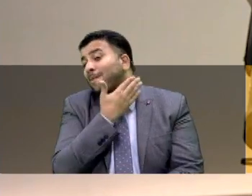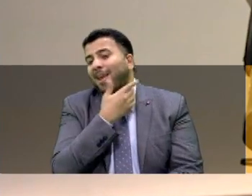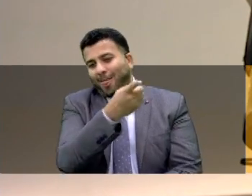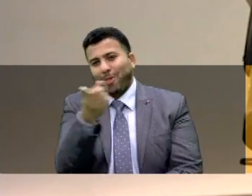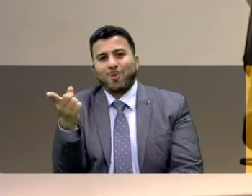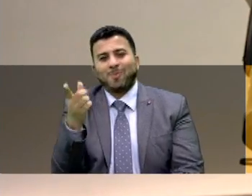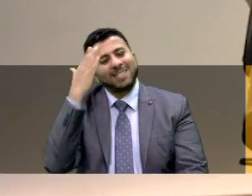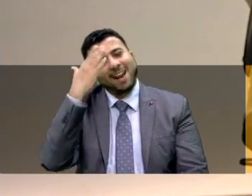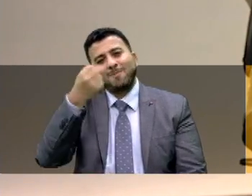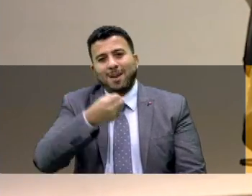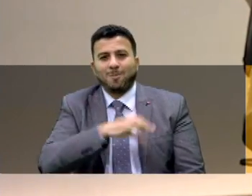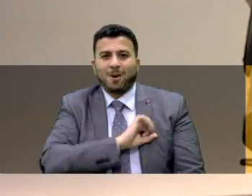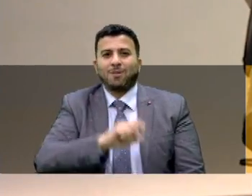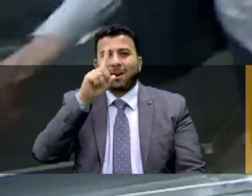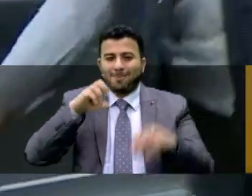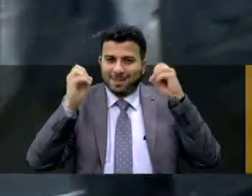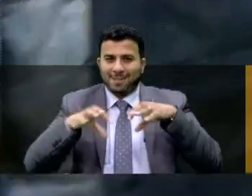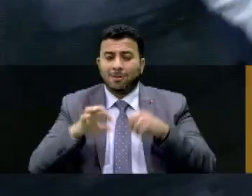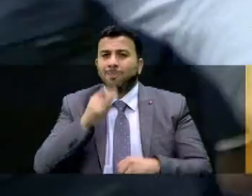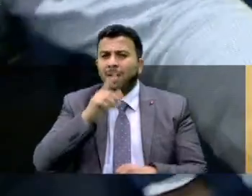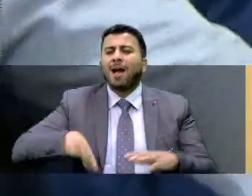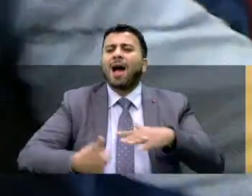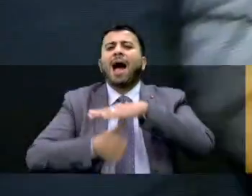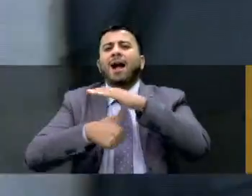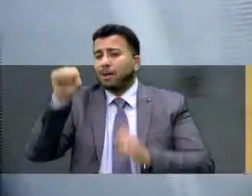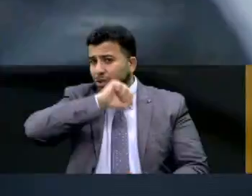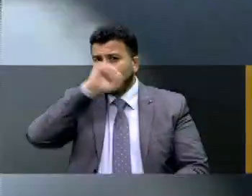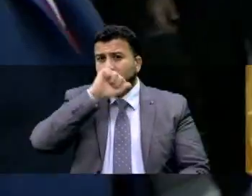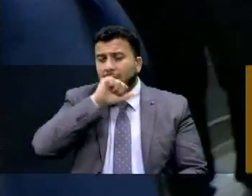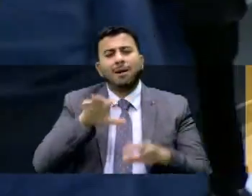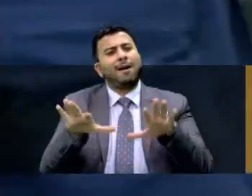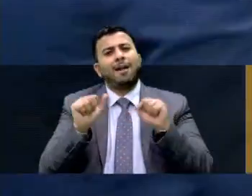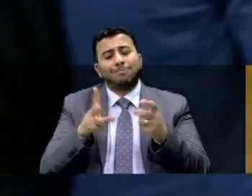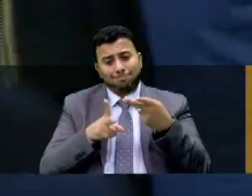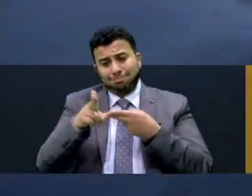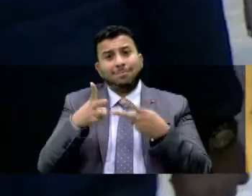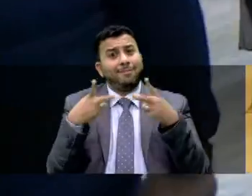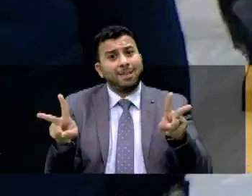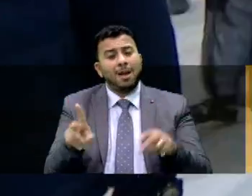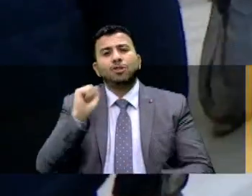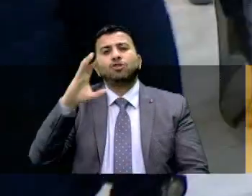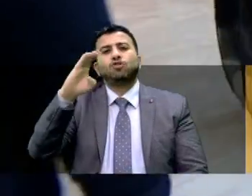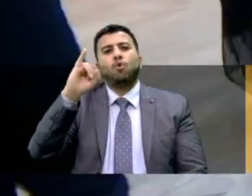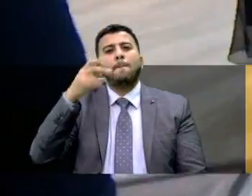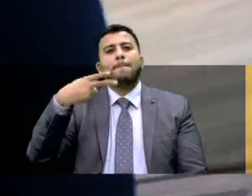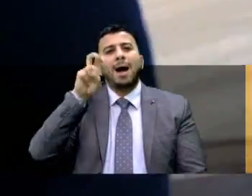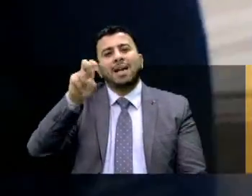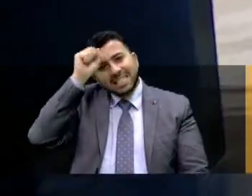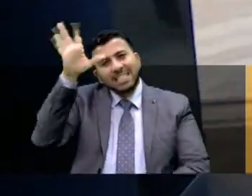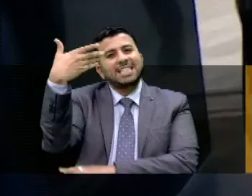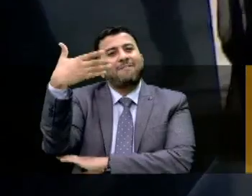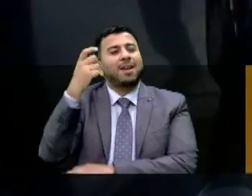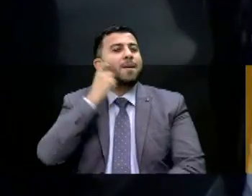ورحمة. رافق صاحب السمو حاكم الشارقة خلال مراسم الافتتاح كل من سعادة جمع مبارك الجنيبي سفير